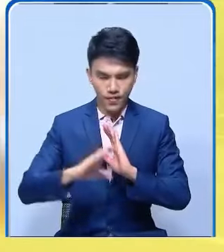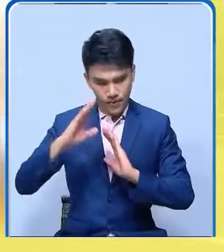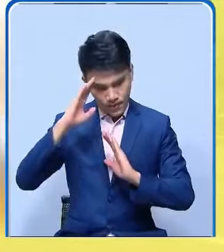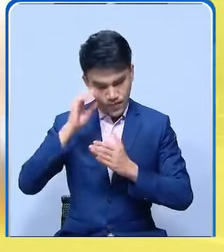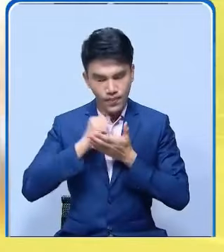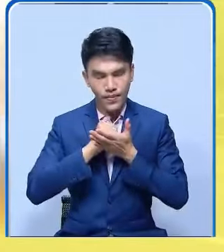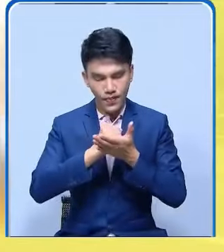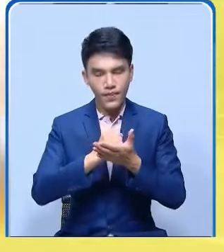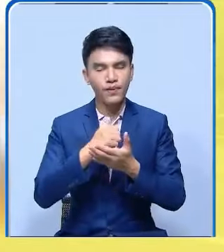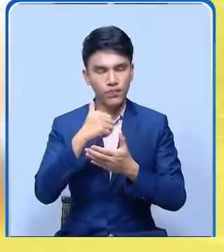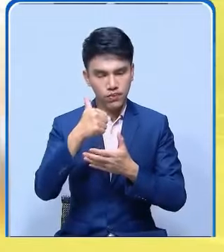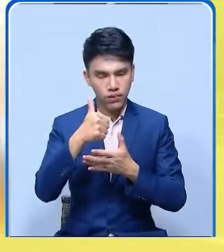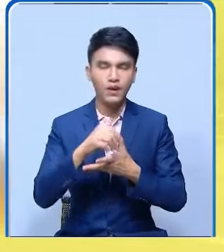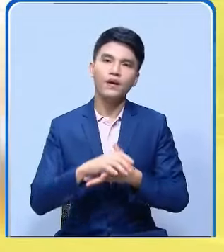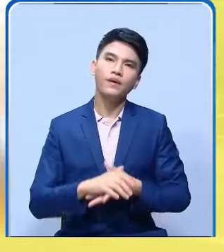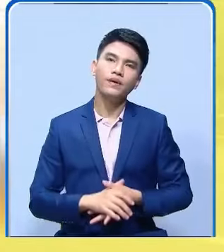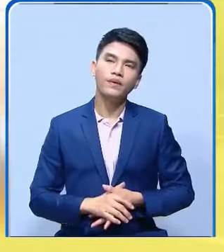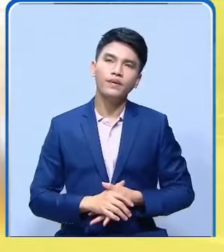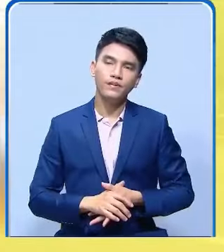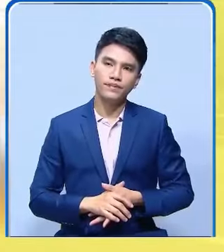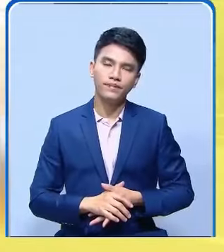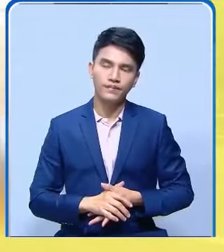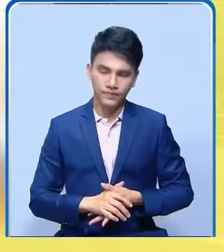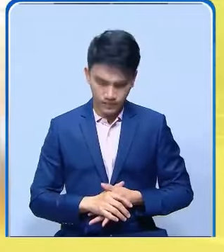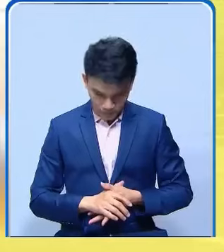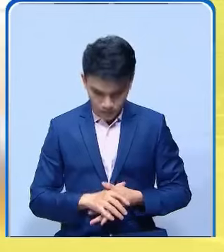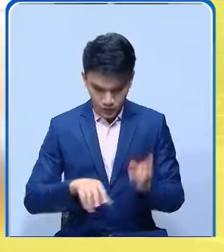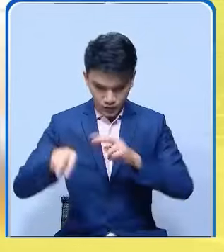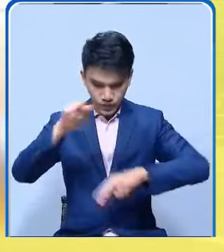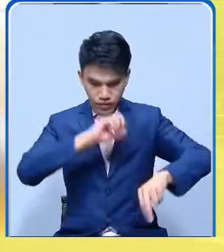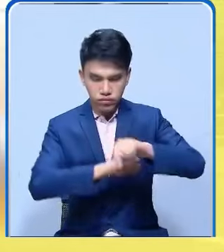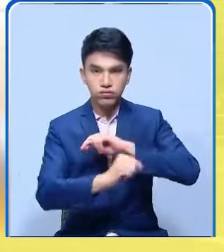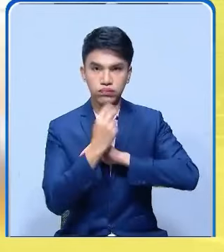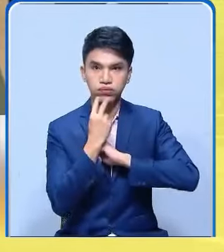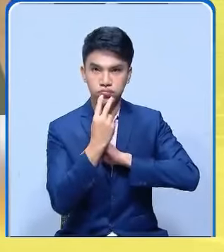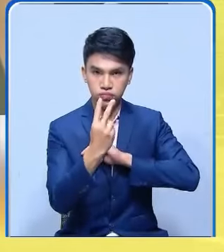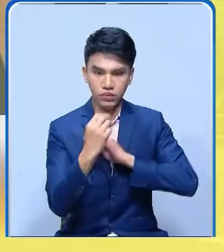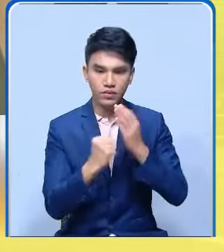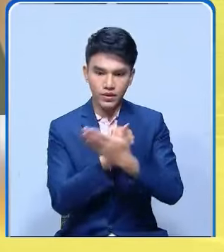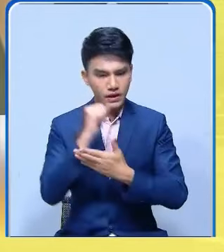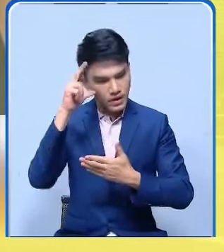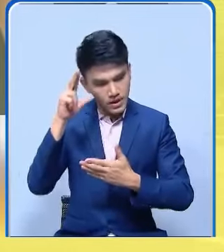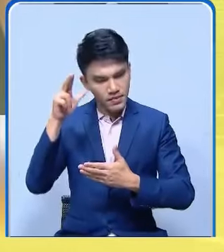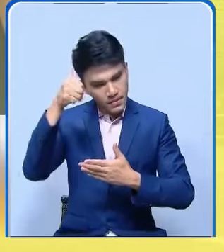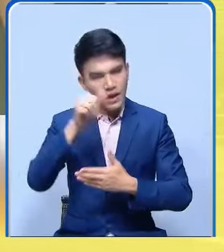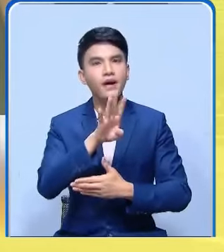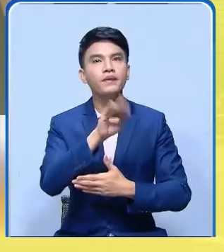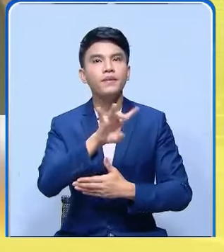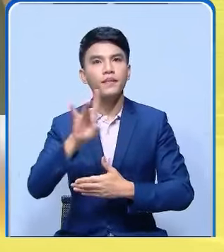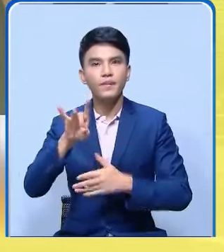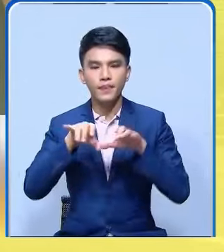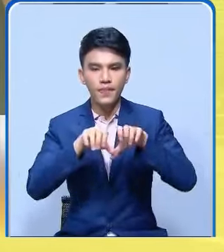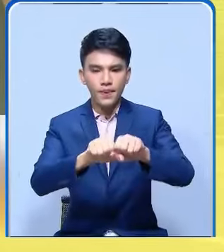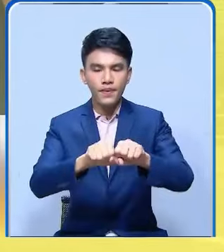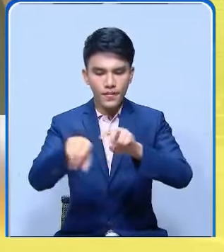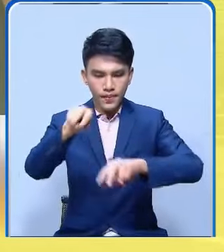ช่วยเหลือขึ้นฝั่งได้สำเร็จนะคะก็ค้นรถจักรยานยนต์พบยาบ้า48เม็ดนำตัวไปสอบสวนเขาก็รับว่